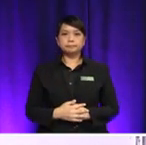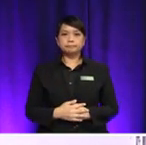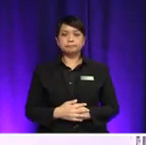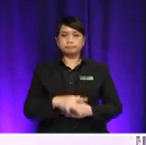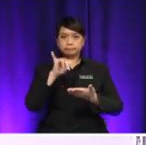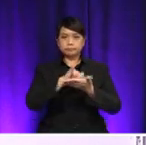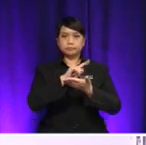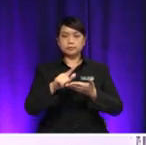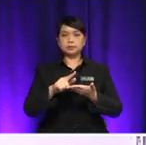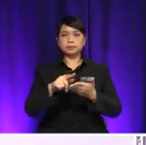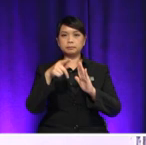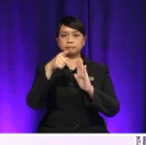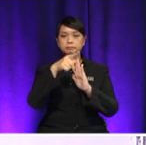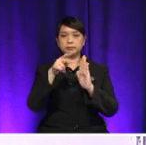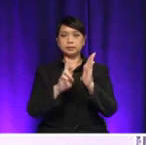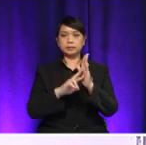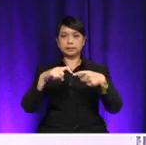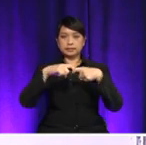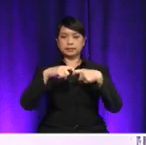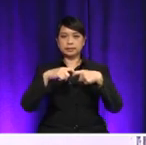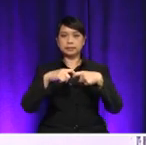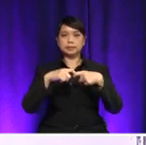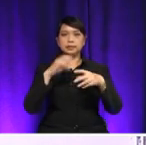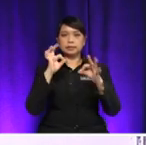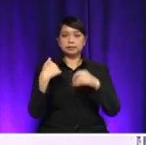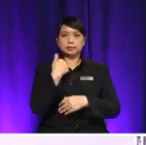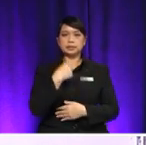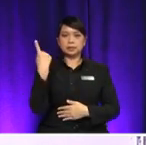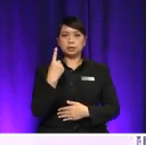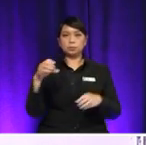berkaitan yang kita boleh buat sebenarnya kalau kita buat selalu